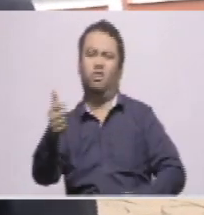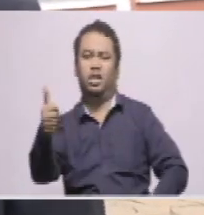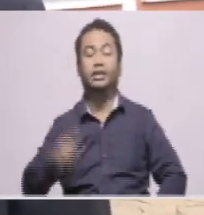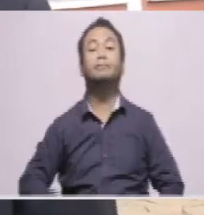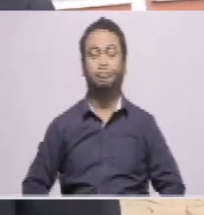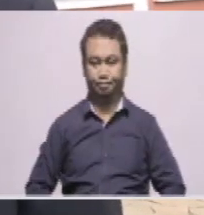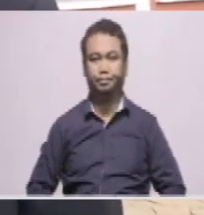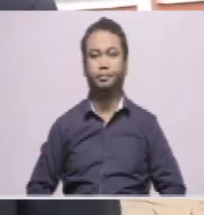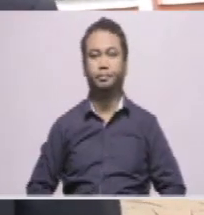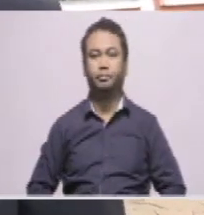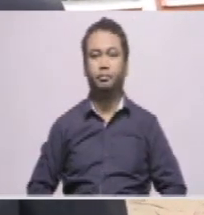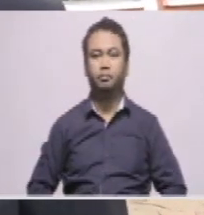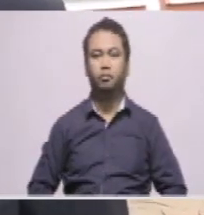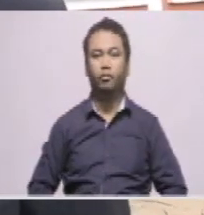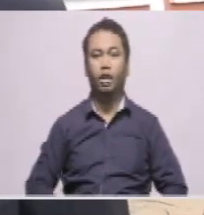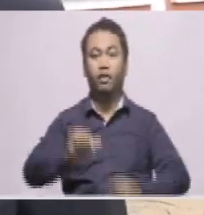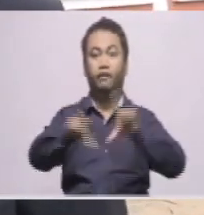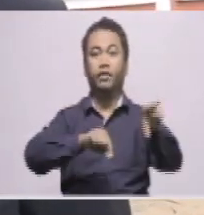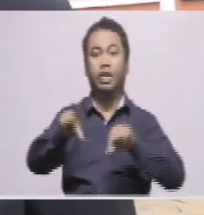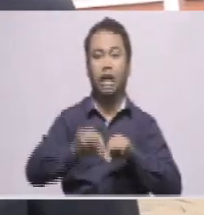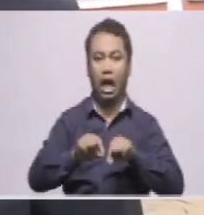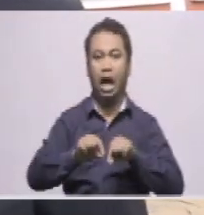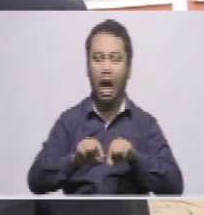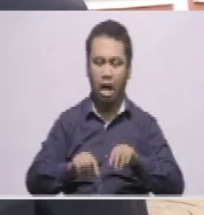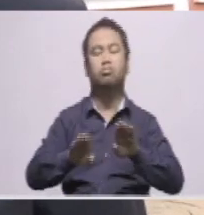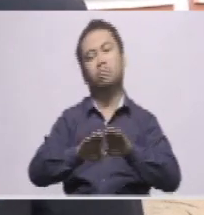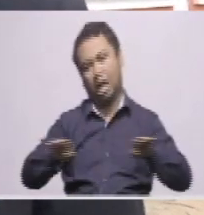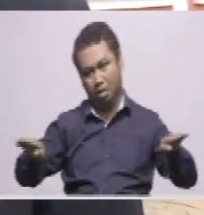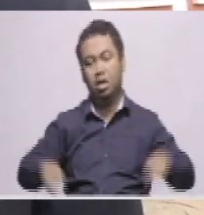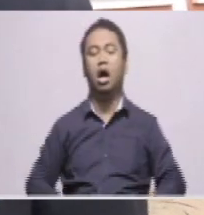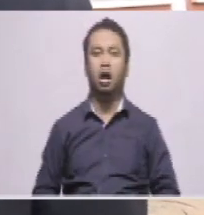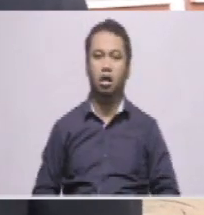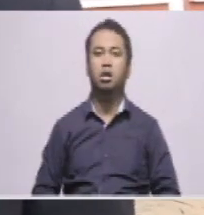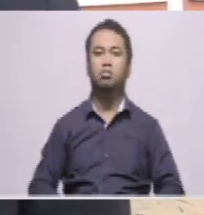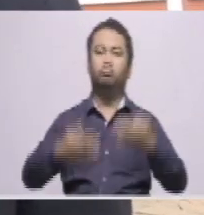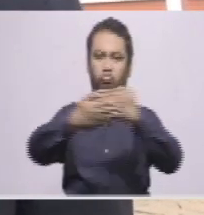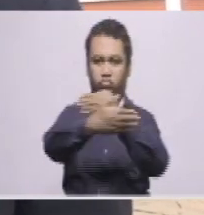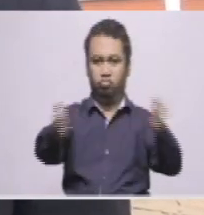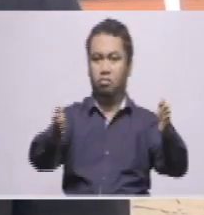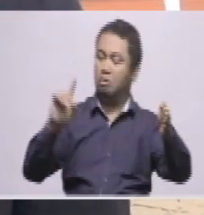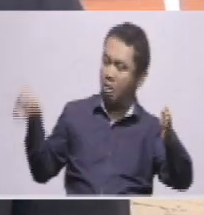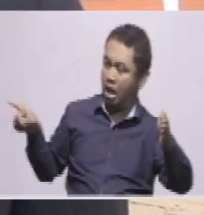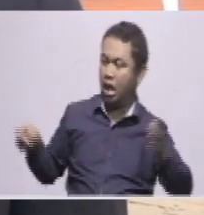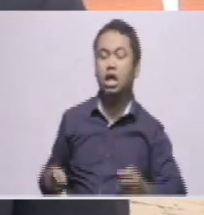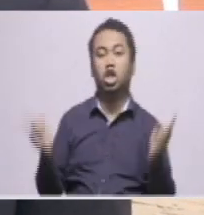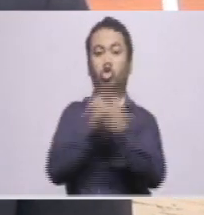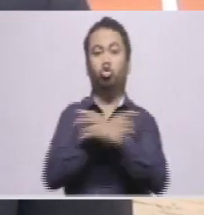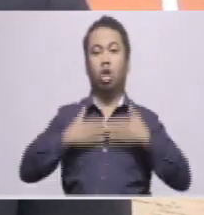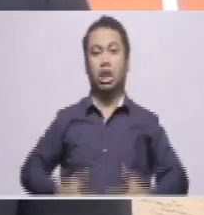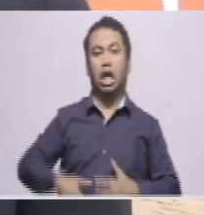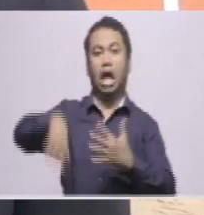mandeha tsara ny fisotrany fifidianana ny sokatra ara-dalàna efa teo daholo ny solotenany kandida isaky